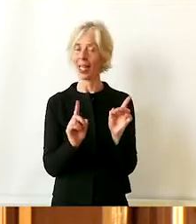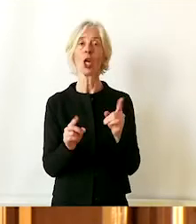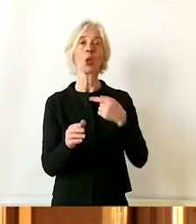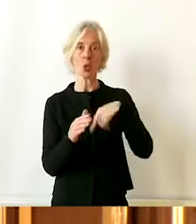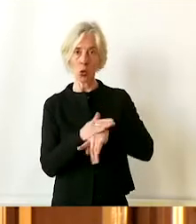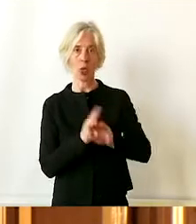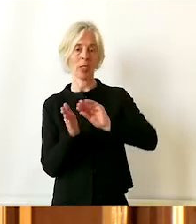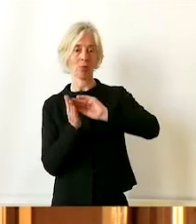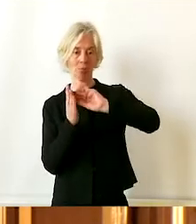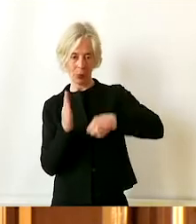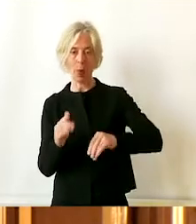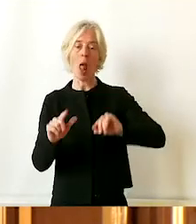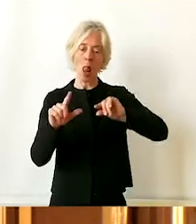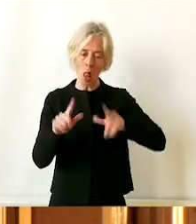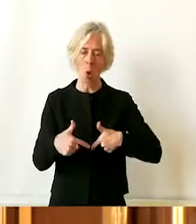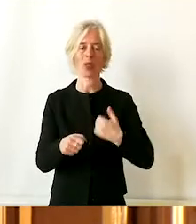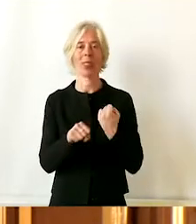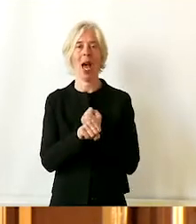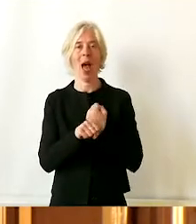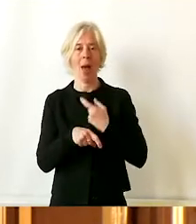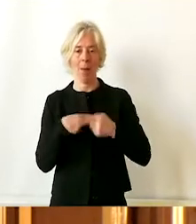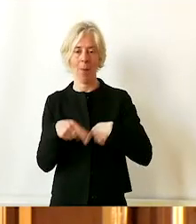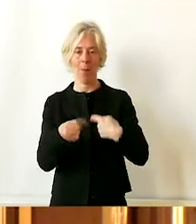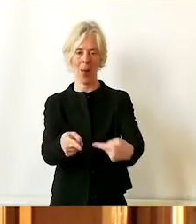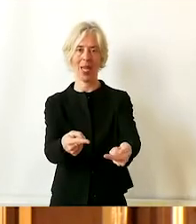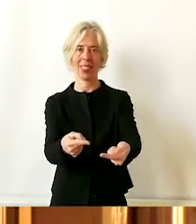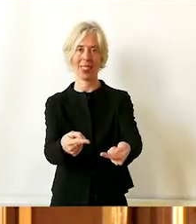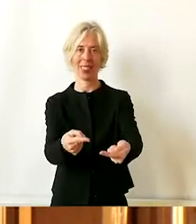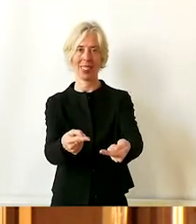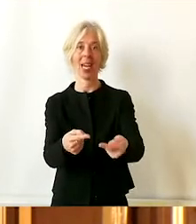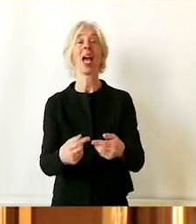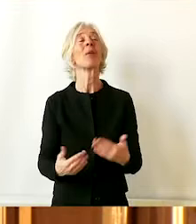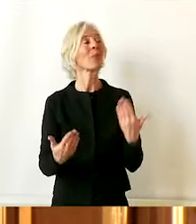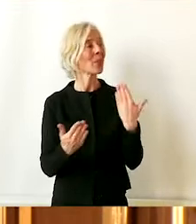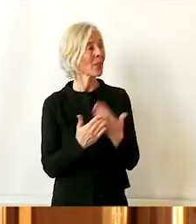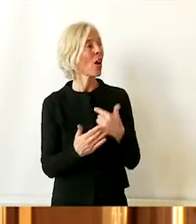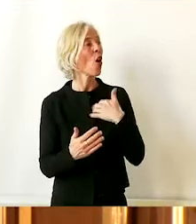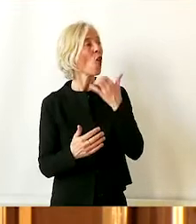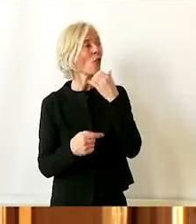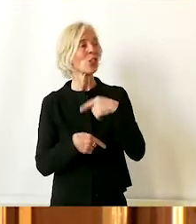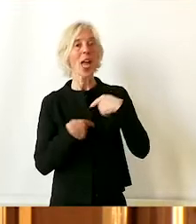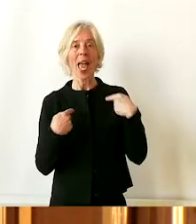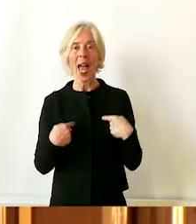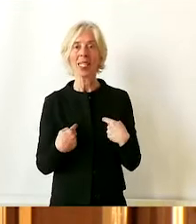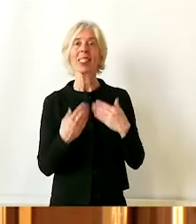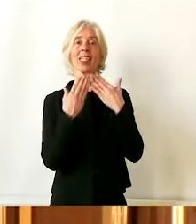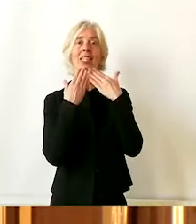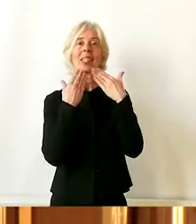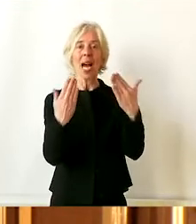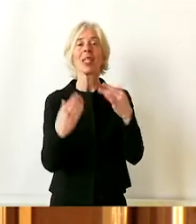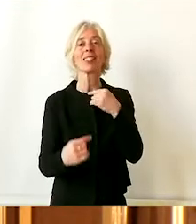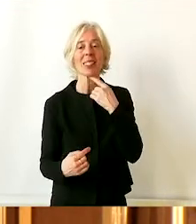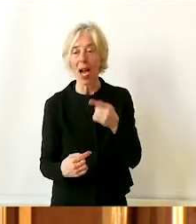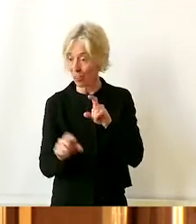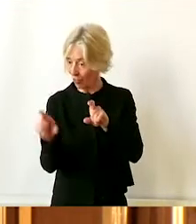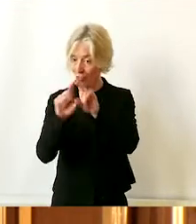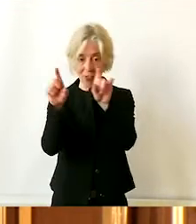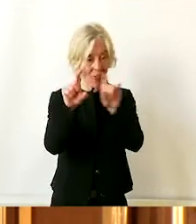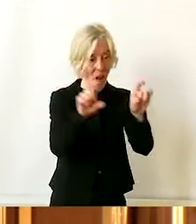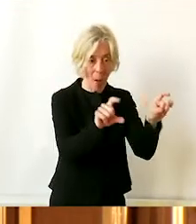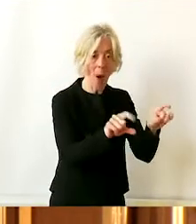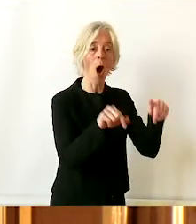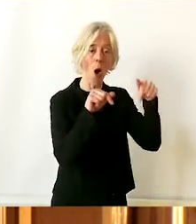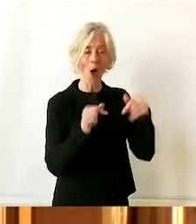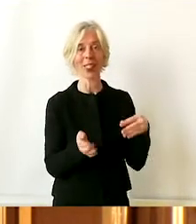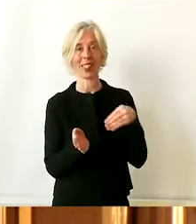dann erstmal los, auch den Klimapakt mit Leben zu erfüllen. Ich möchte mich ganz herzlich bedanken bei allen Unternehmen, die diesen ersten